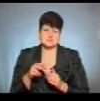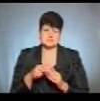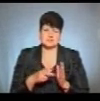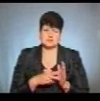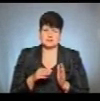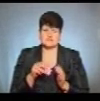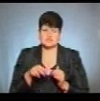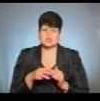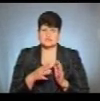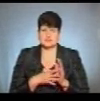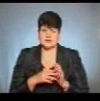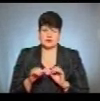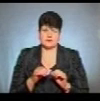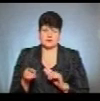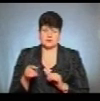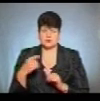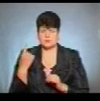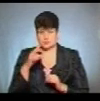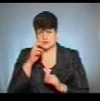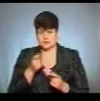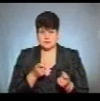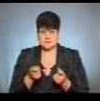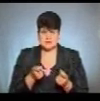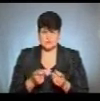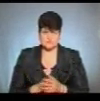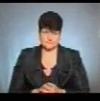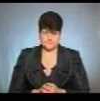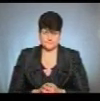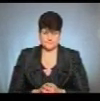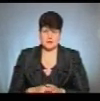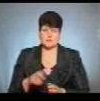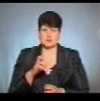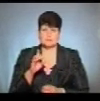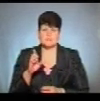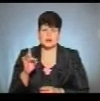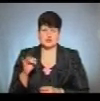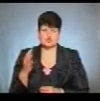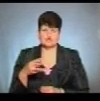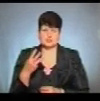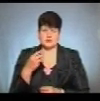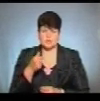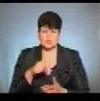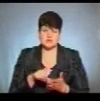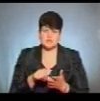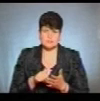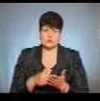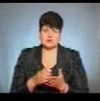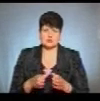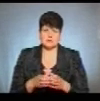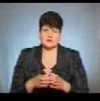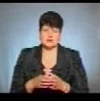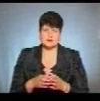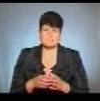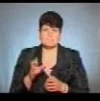травня 2019 керував Тернопільською облдержадміністрацією. Богдан Брич, 43 роки, член політичної партії «Всеукраїнське